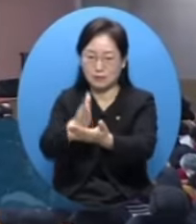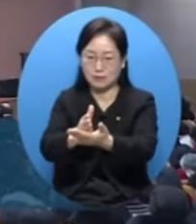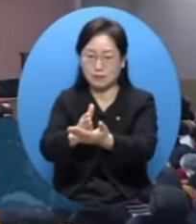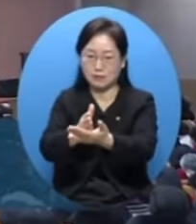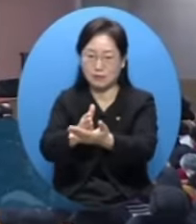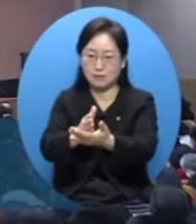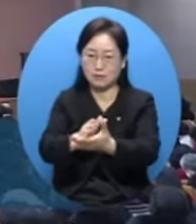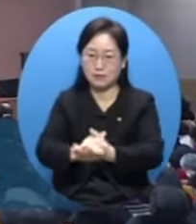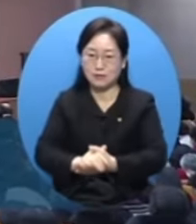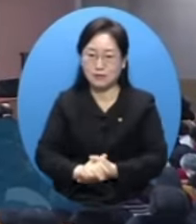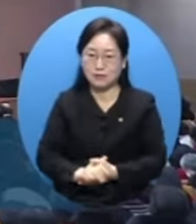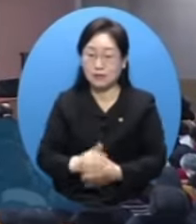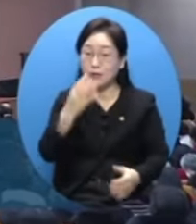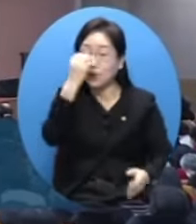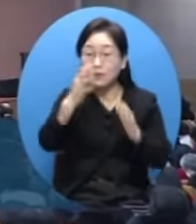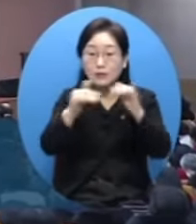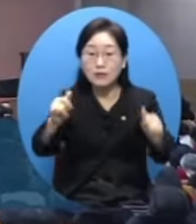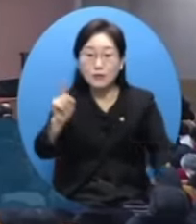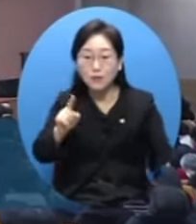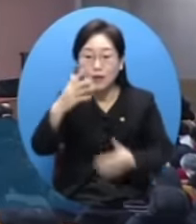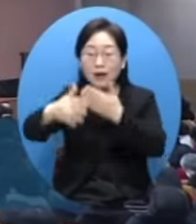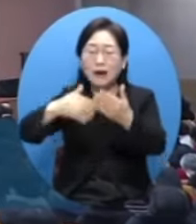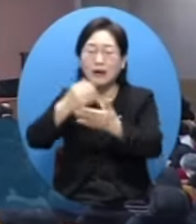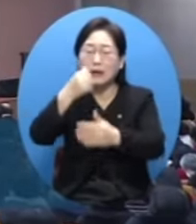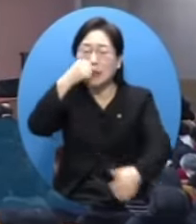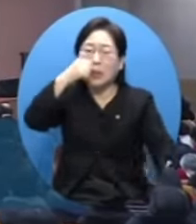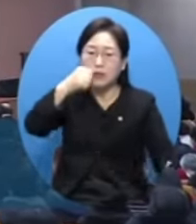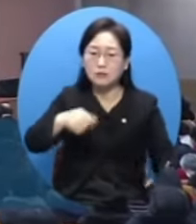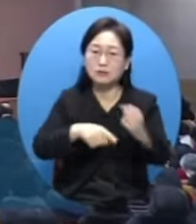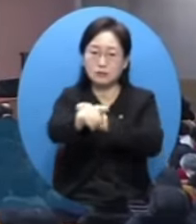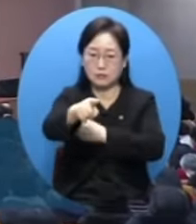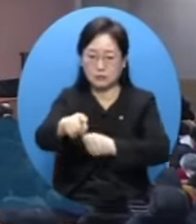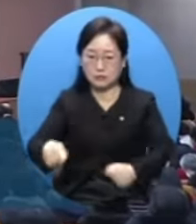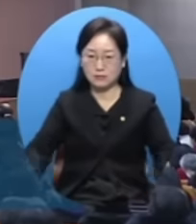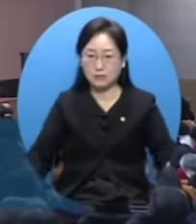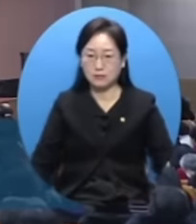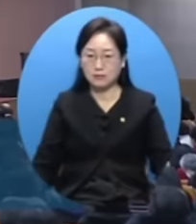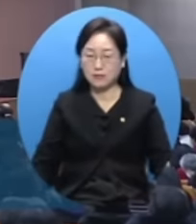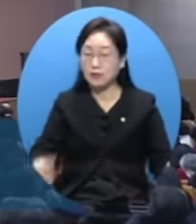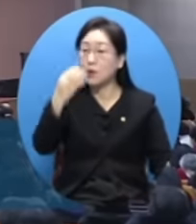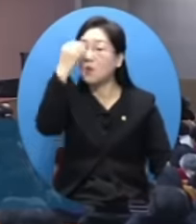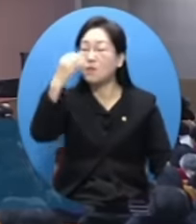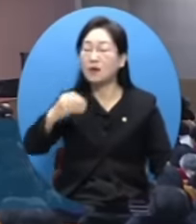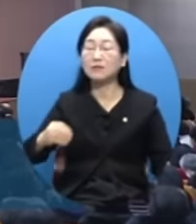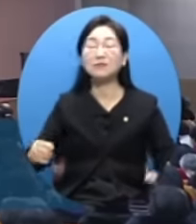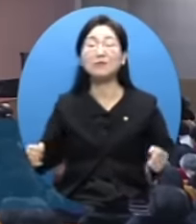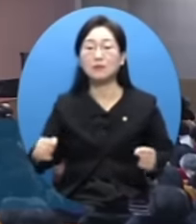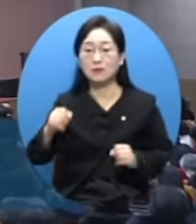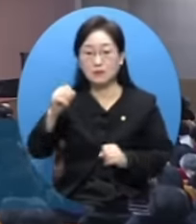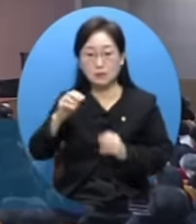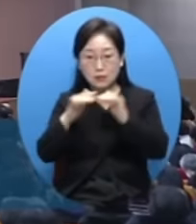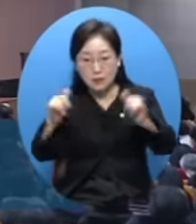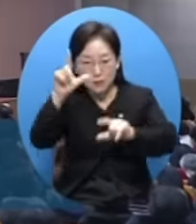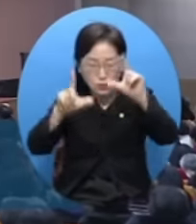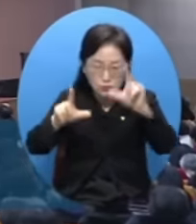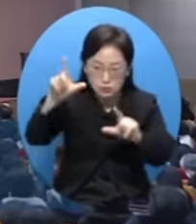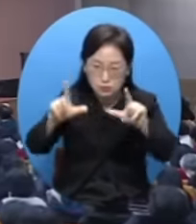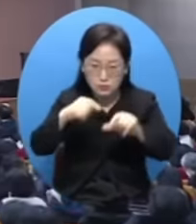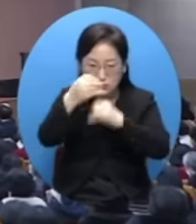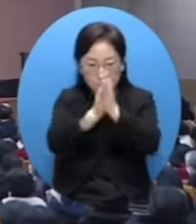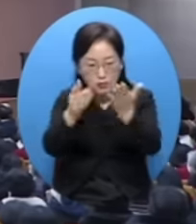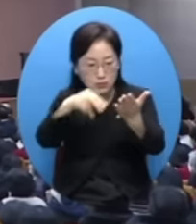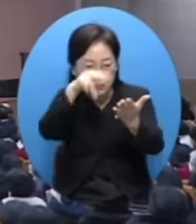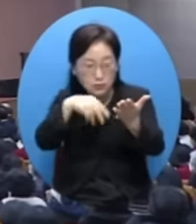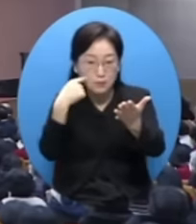것입니다 오만한 자들은 하나님 없으 여기는 교만한 자들을 말합니다 오만한 자 거만한 자의 모습을 성경 곳곳에서